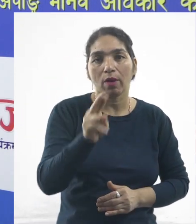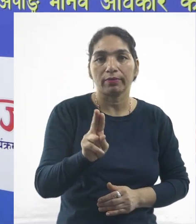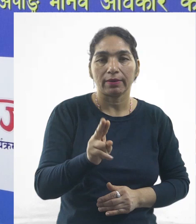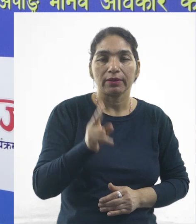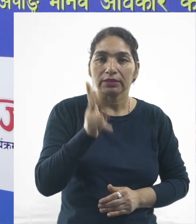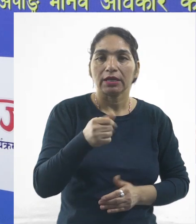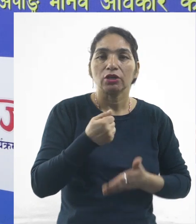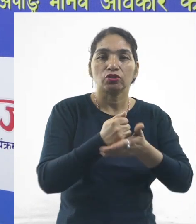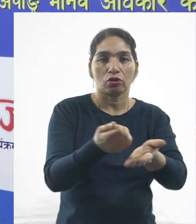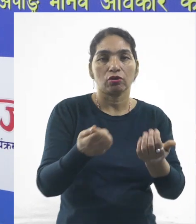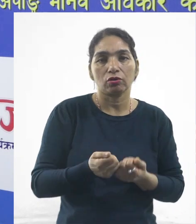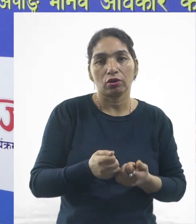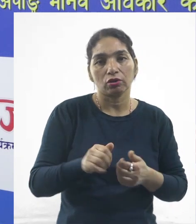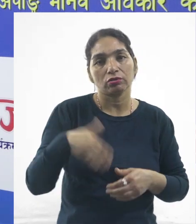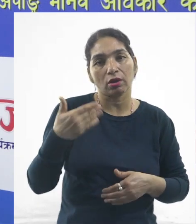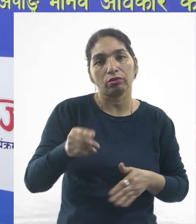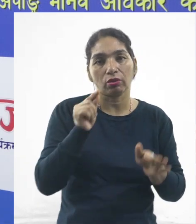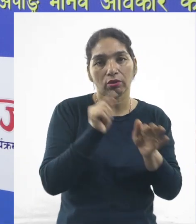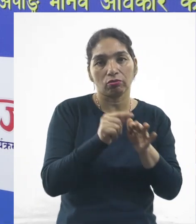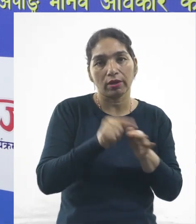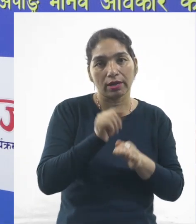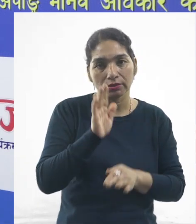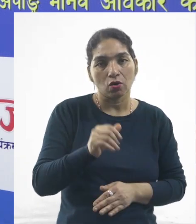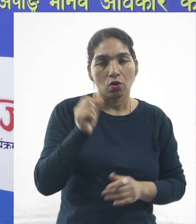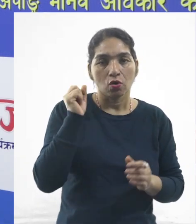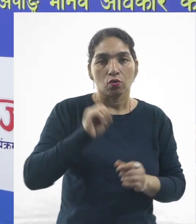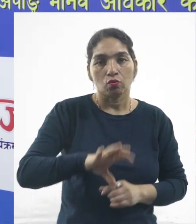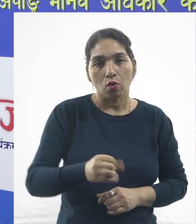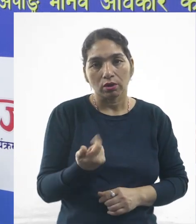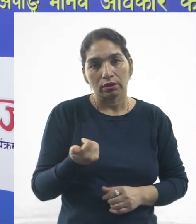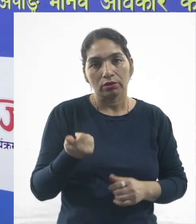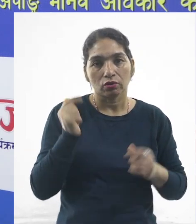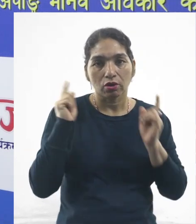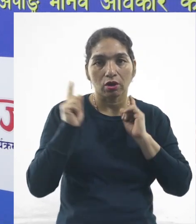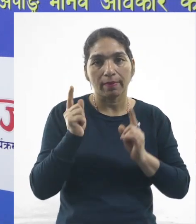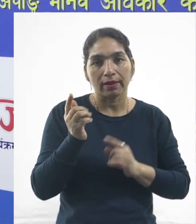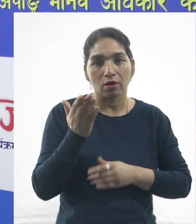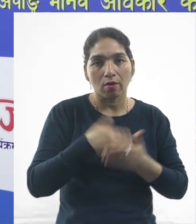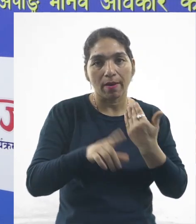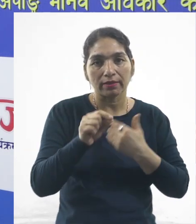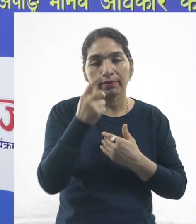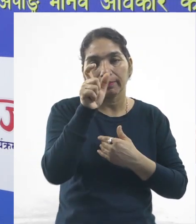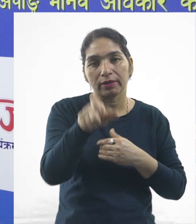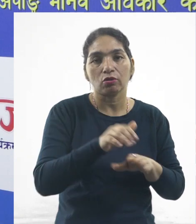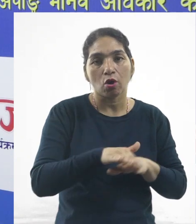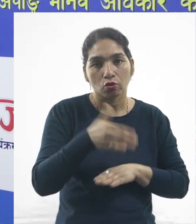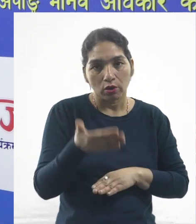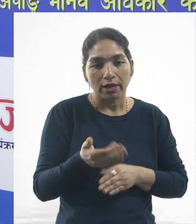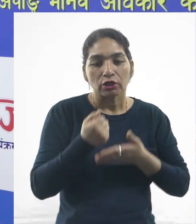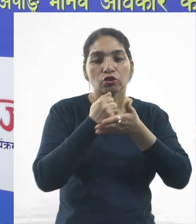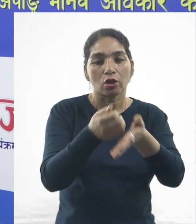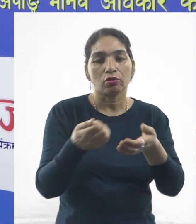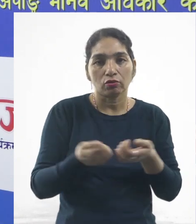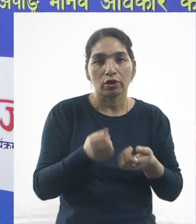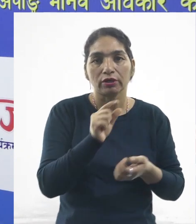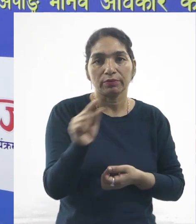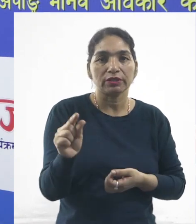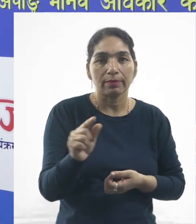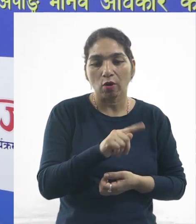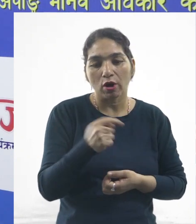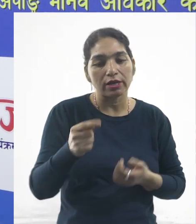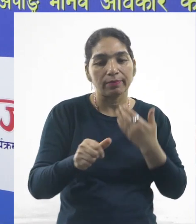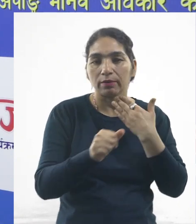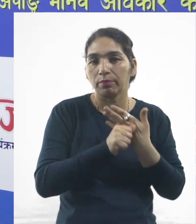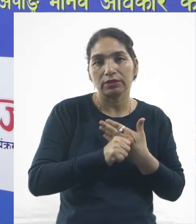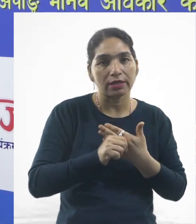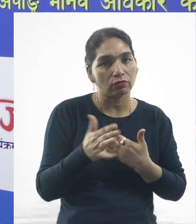सहयोग गर्न हामी जहिले पनि तयार छौँ। गोकर्णेश्वर नगरपालिकाले अपाङ्गता भएको व्यक्तिहरूलाई सहयोग गर्ने कुरामा कहिले पनि पछाडि